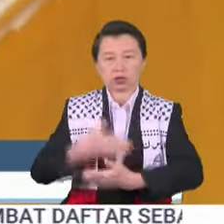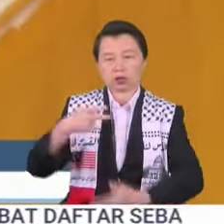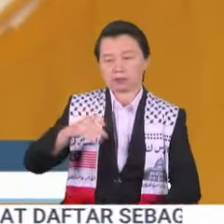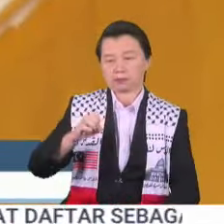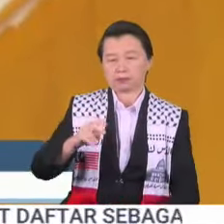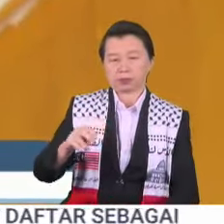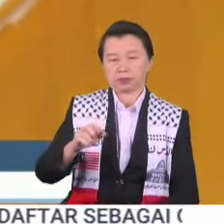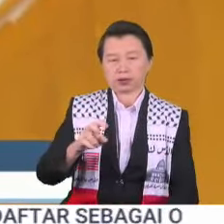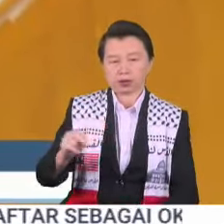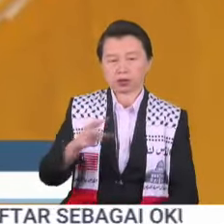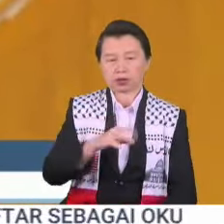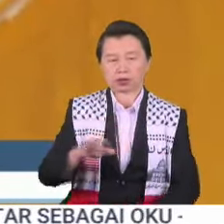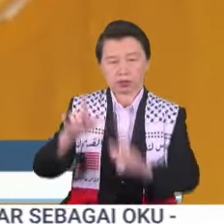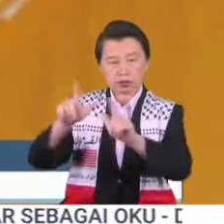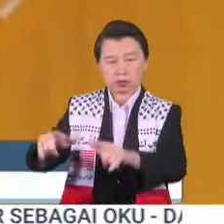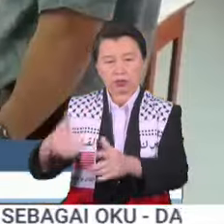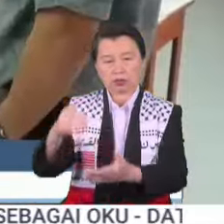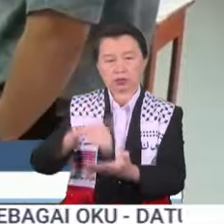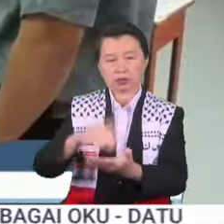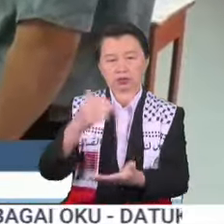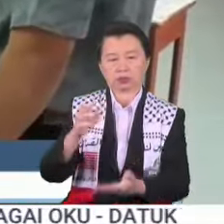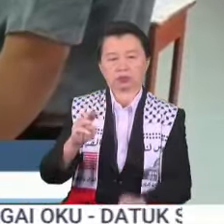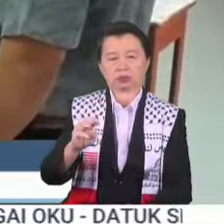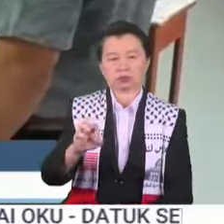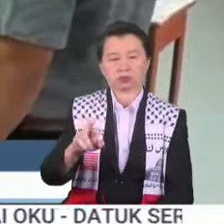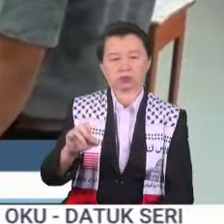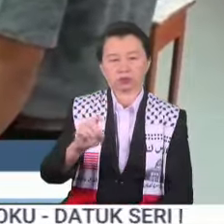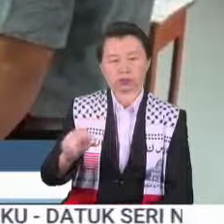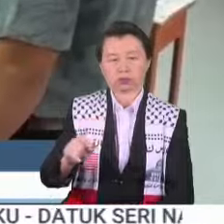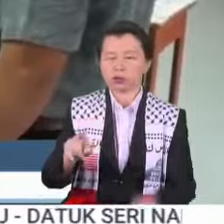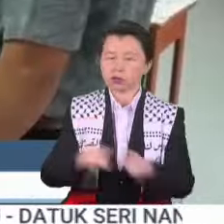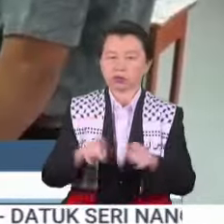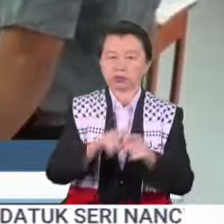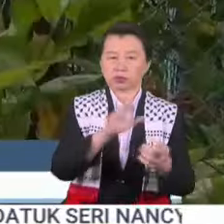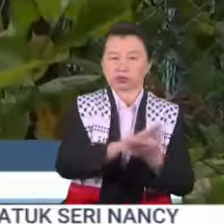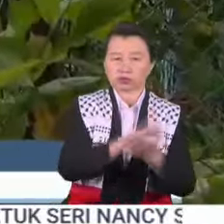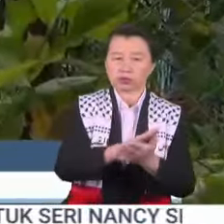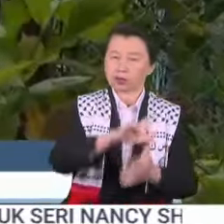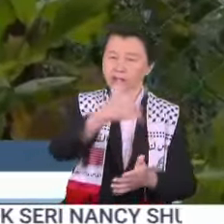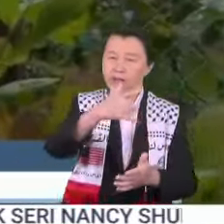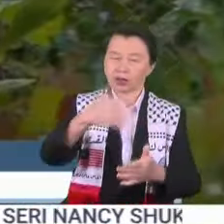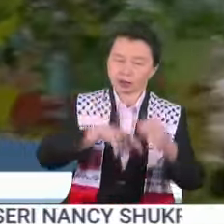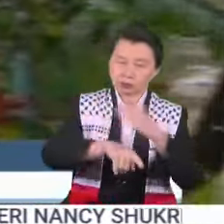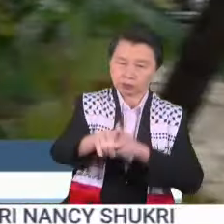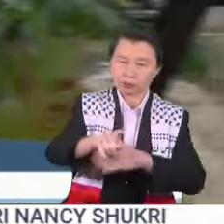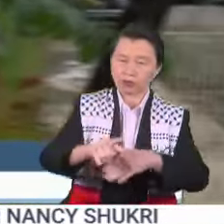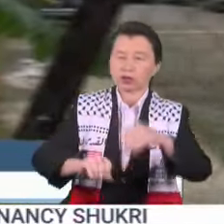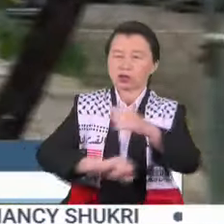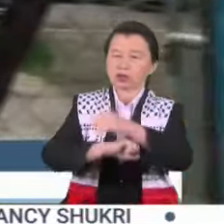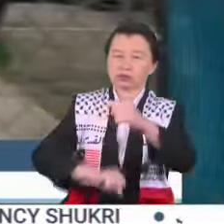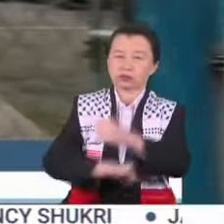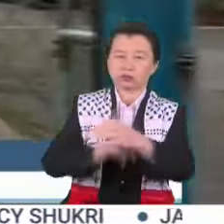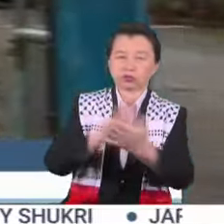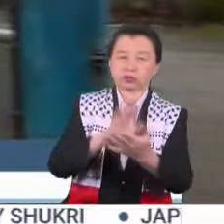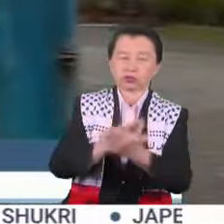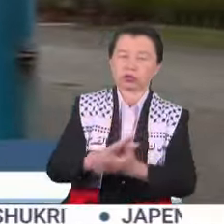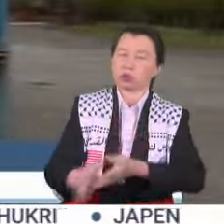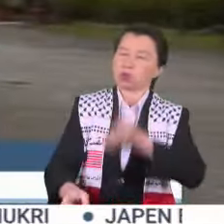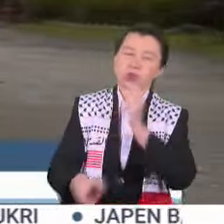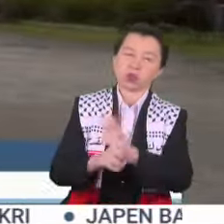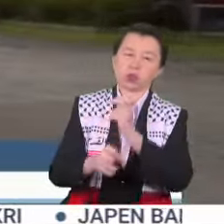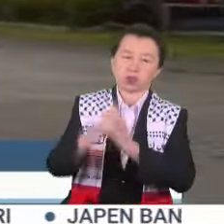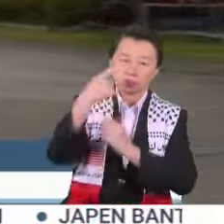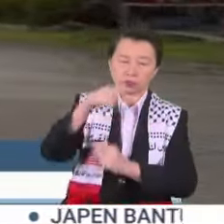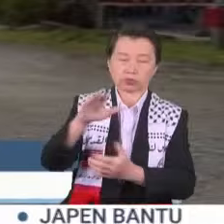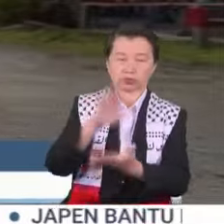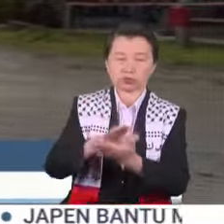dan Kenyah dari penempatan semula Murum. Seperti sekolah-sekolah lain di pedalaman, infrastruktur sekolah merupakan cabaran kepada